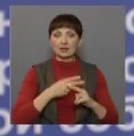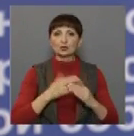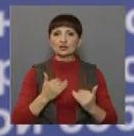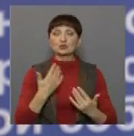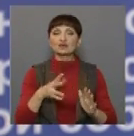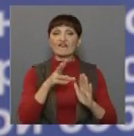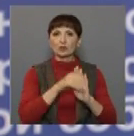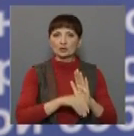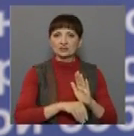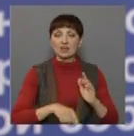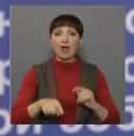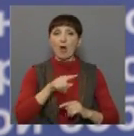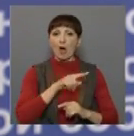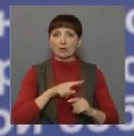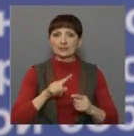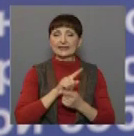сейчас вносится, он